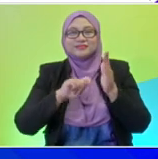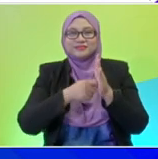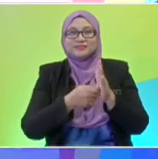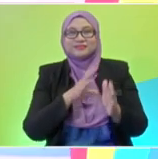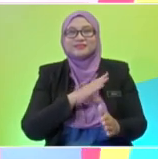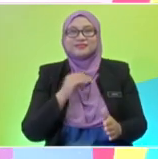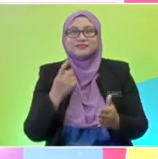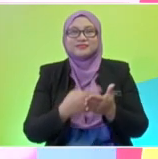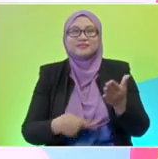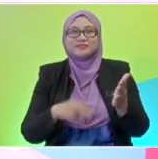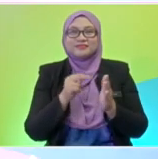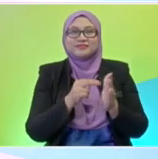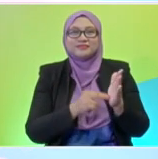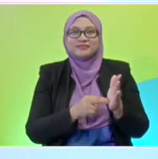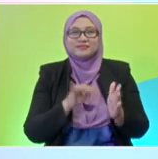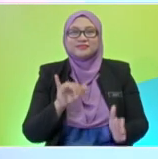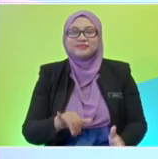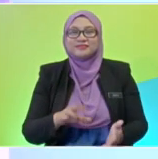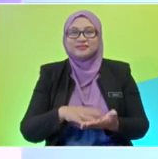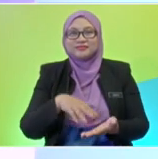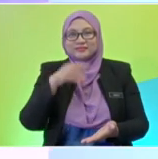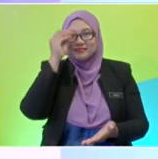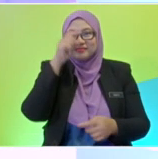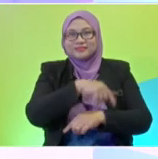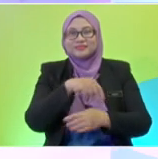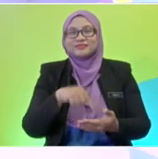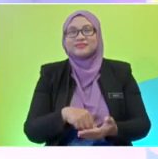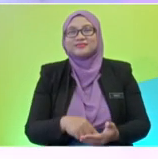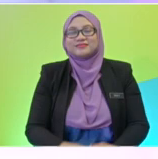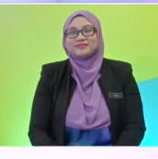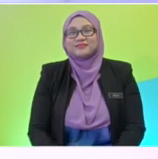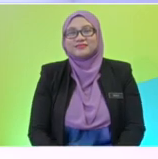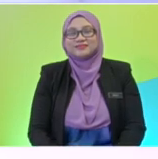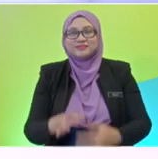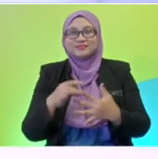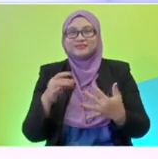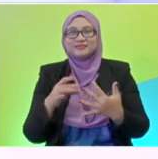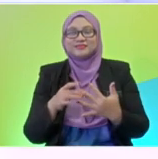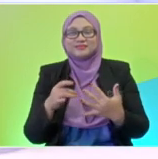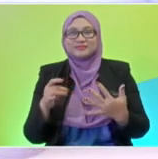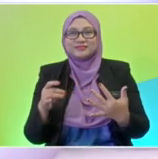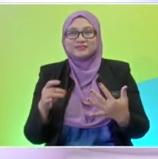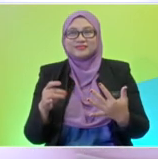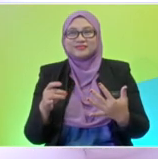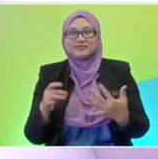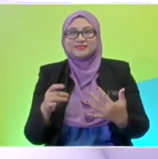murid-murid kita nilai yang sesuai Oke kita pilih Creation silahkan